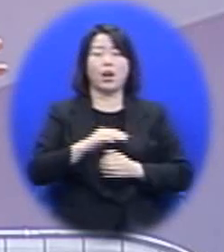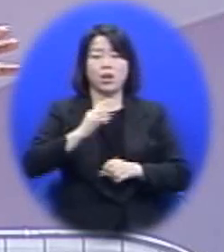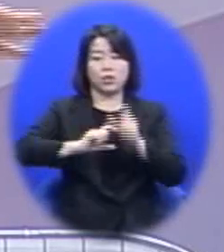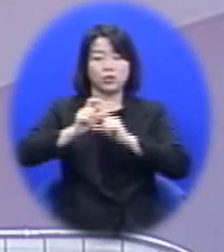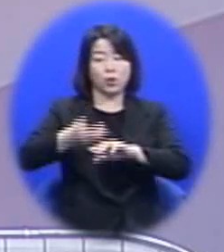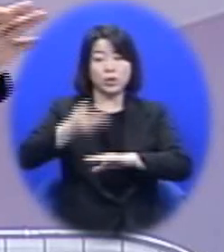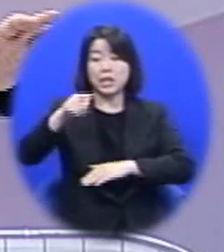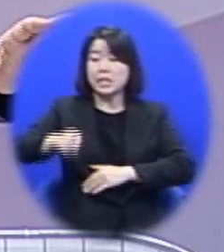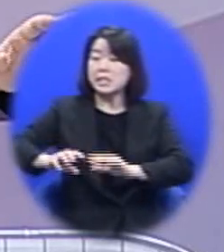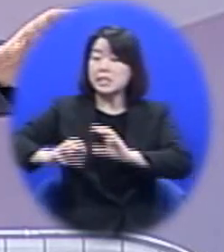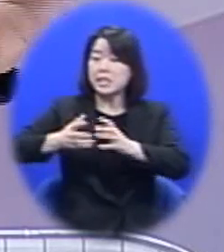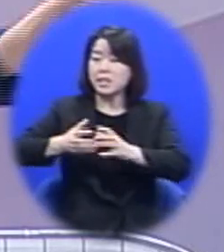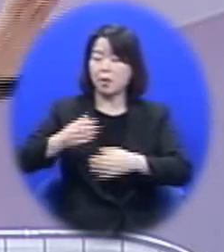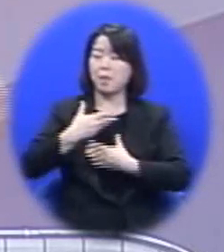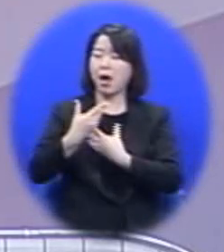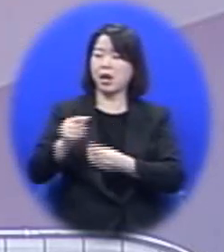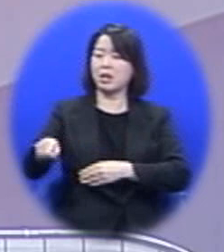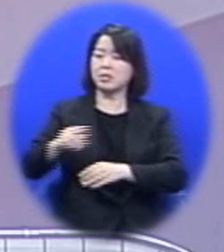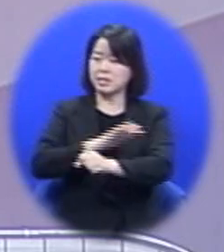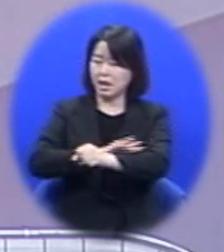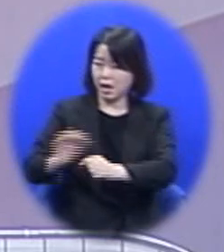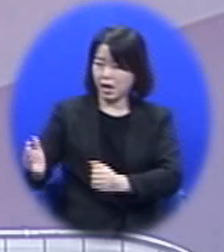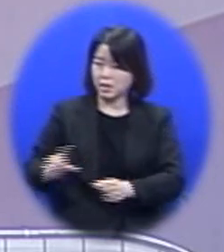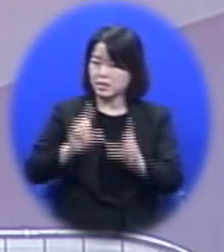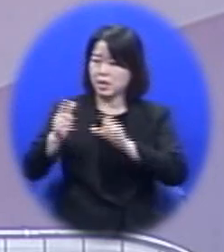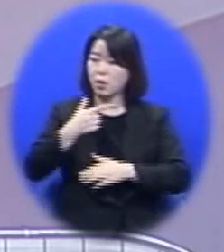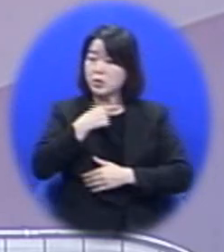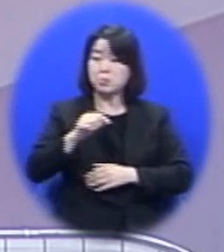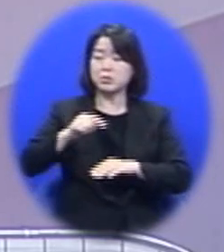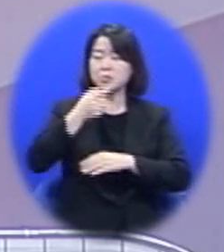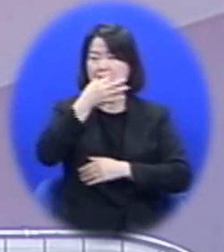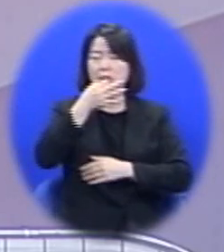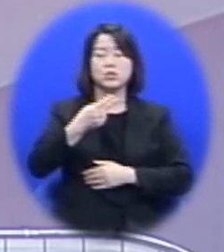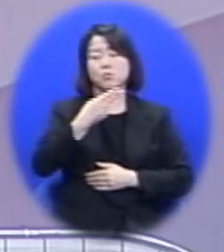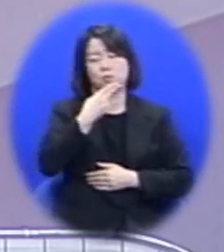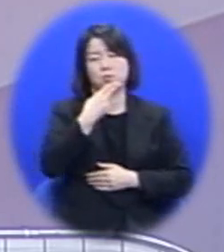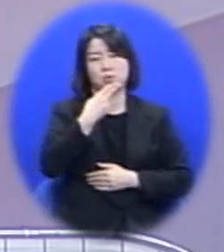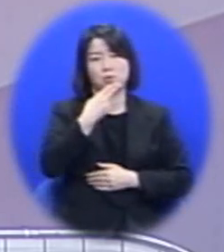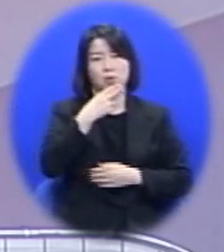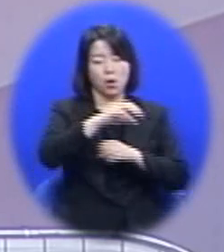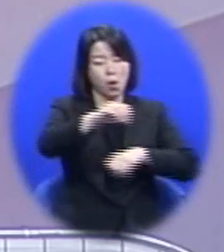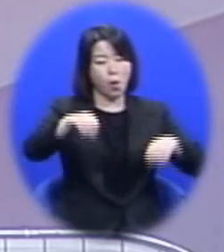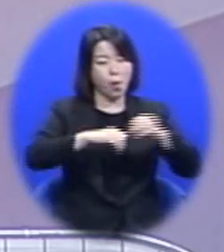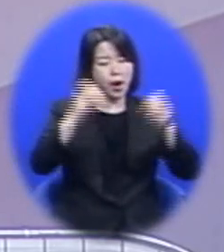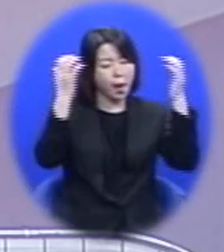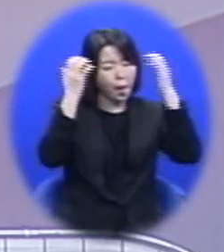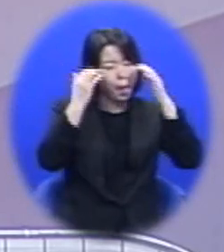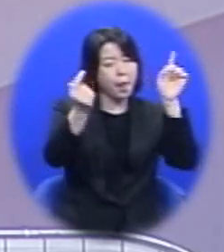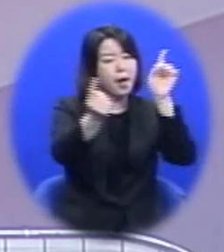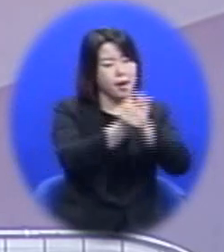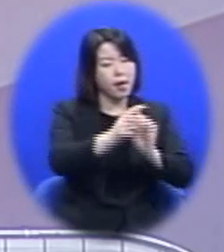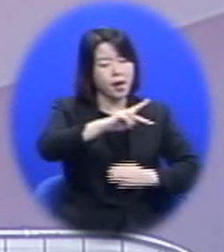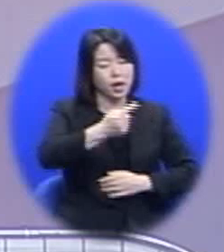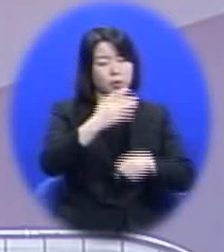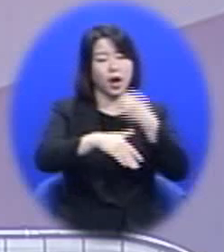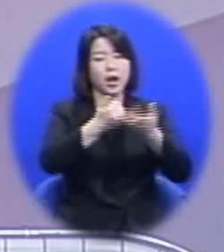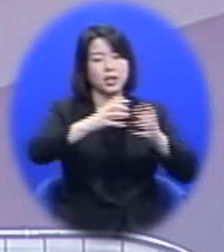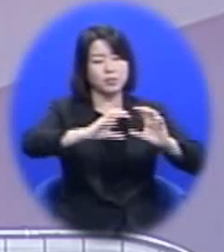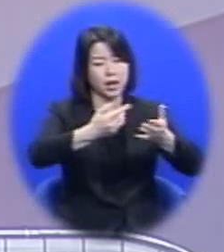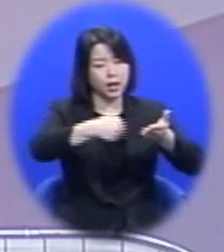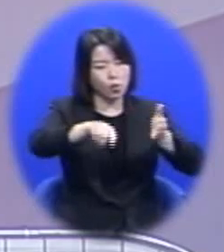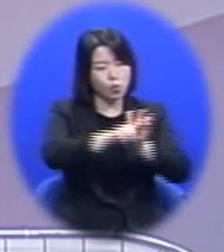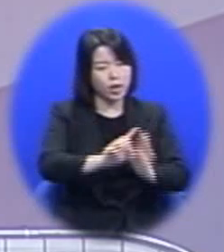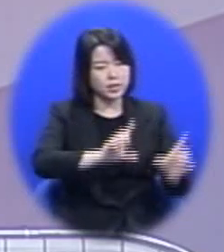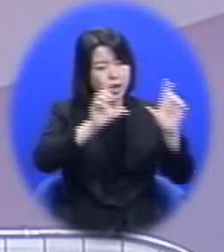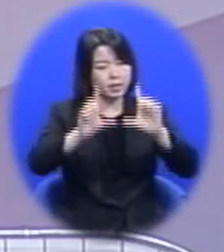편안하게 여기서 잘 살고 싶은 마음 없어요. 오히려 고난을 당할지라도 하나님의 나라를 위해서 사는